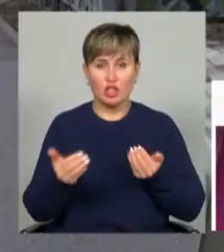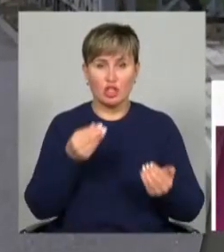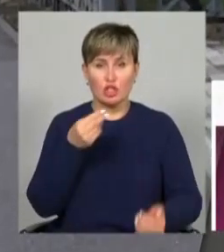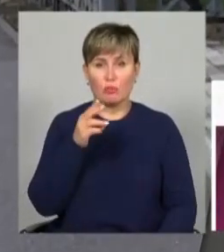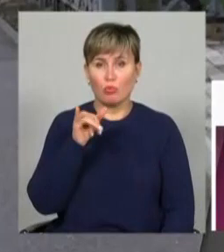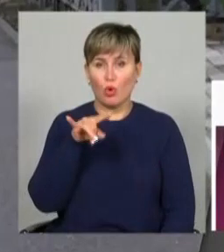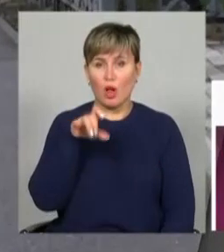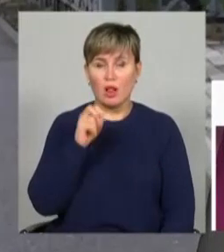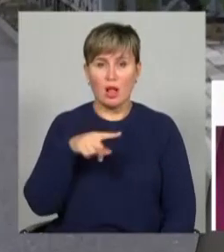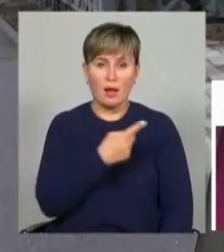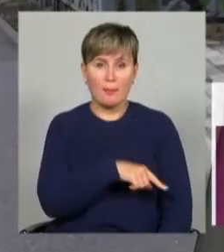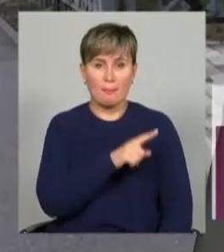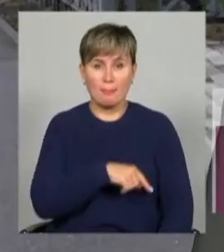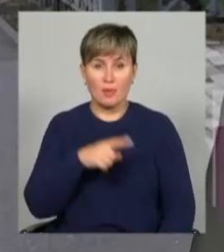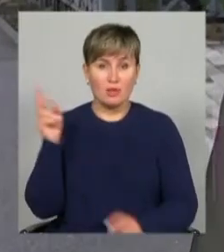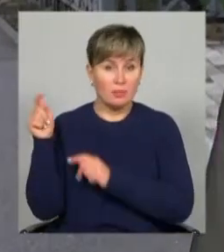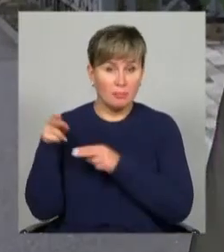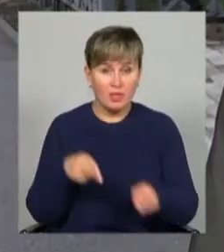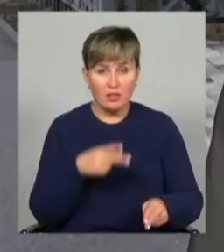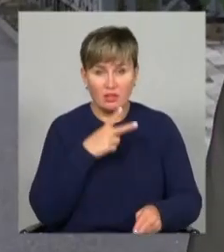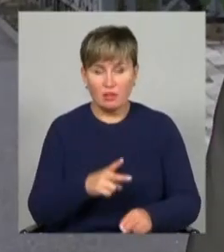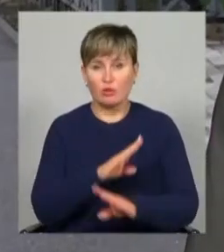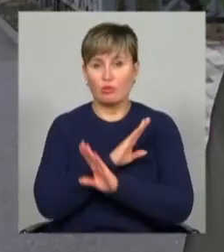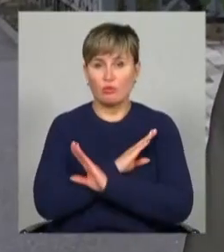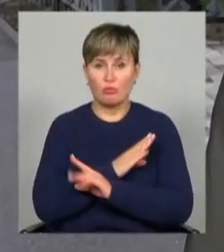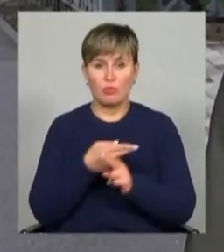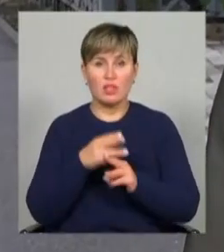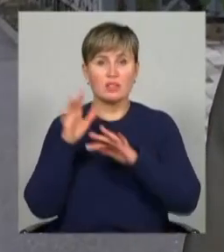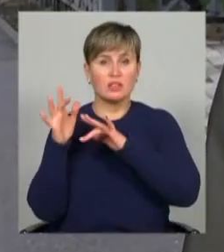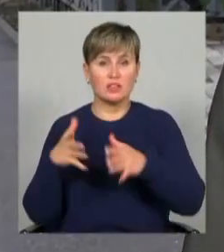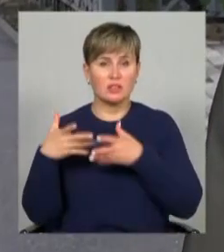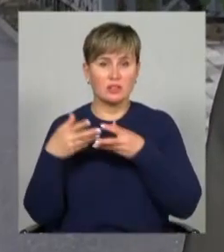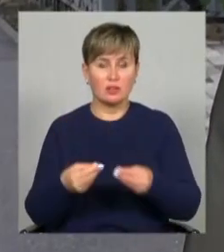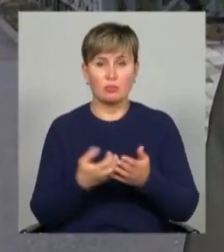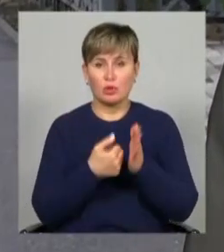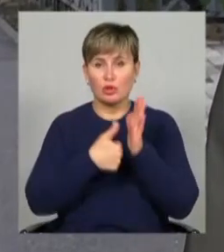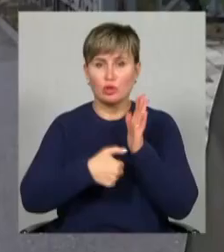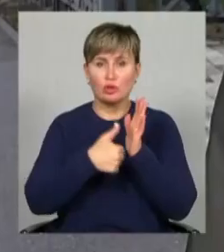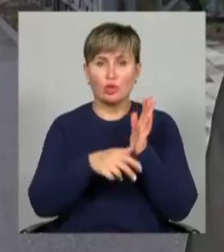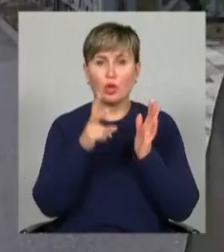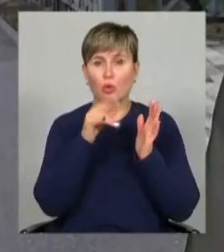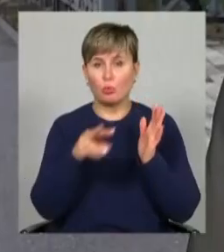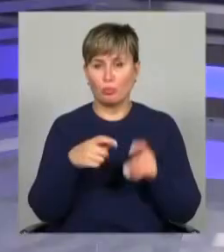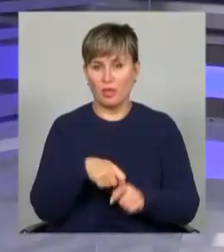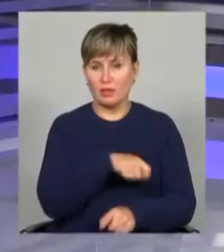Медицинским персоналом была констатирована смерть. Объем сошедшей массы снежной лавины составил 600 кубических метров.